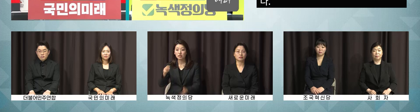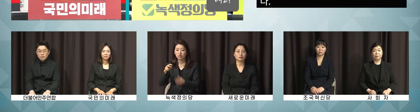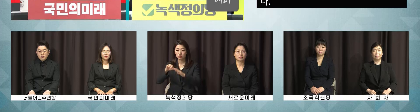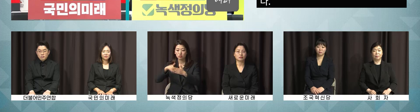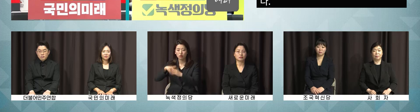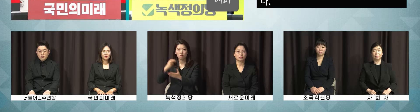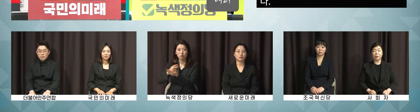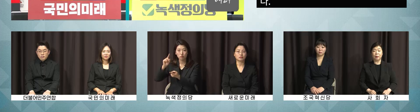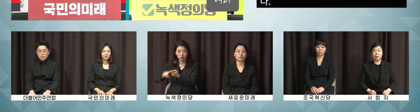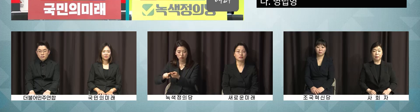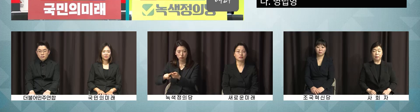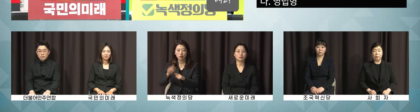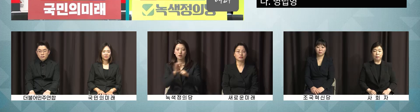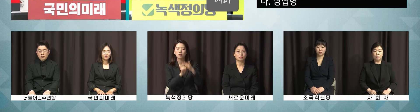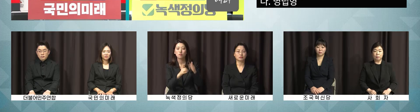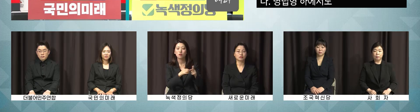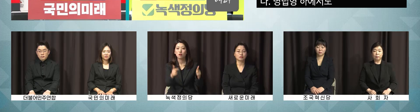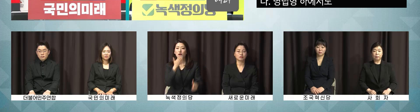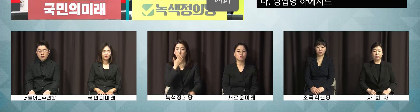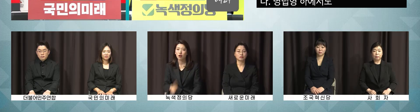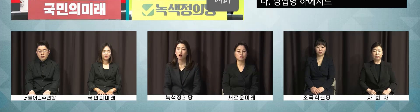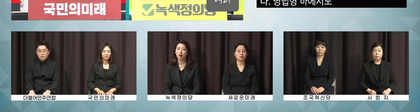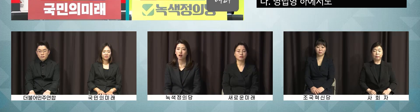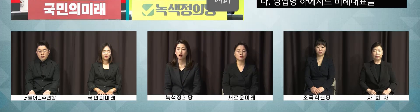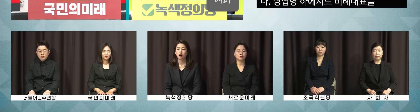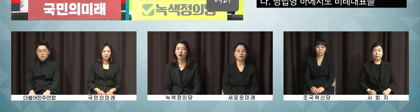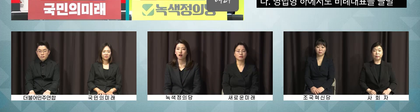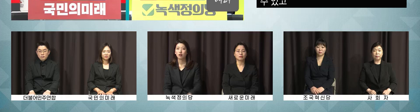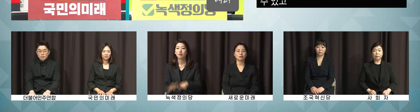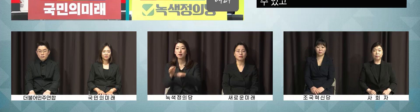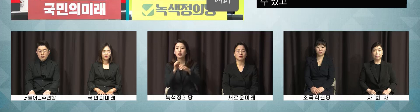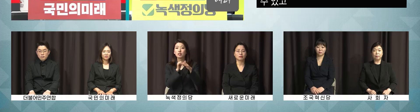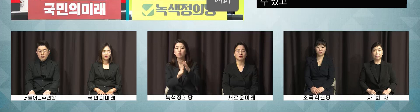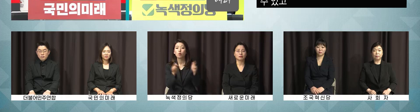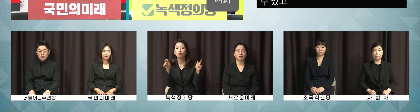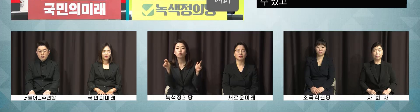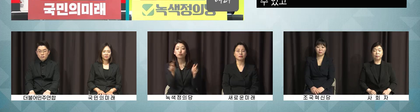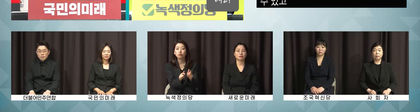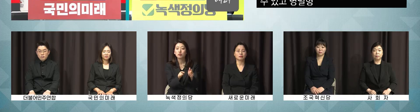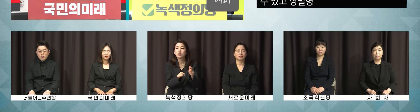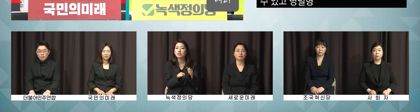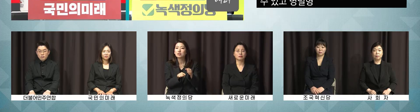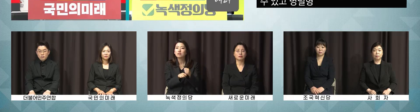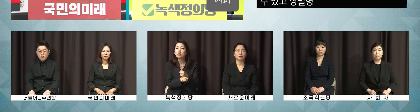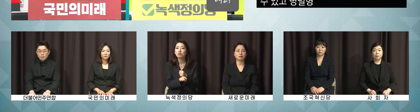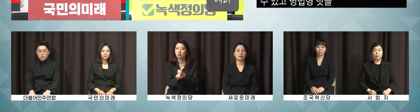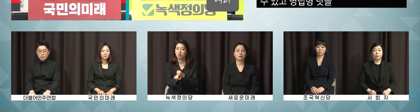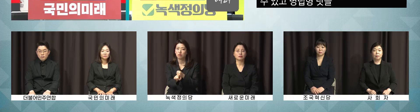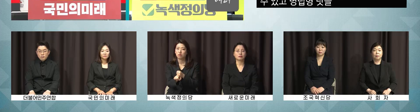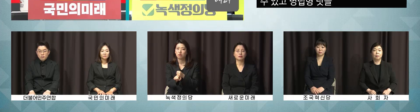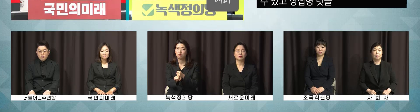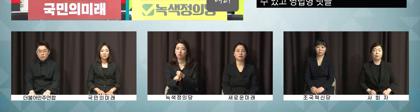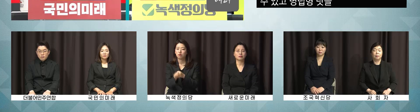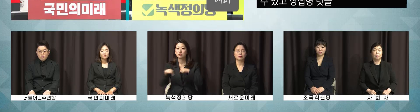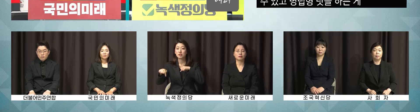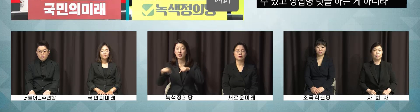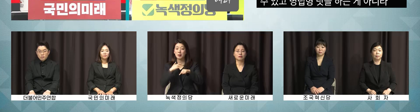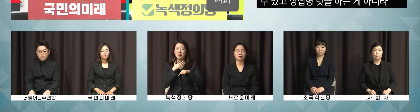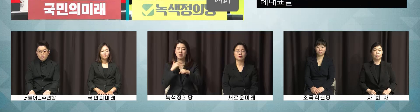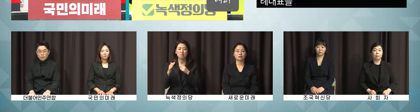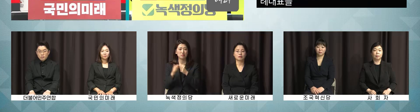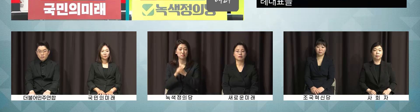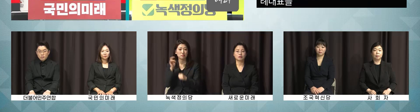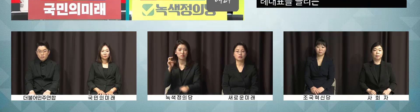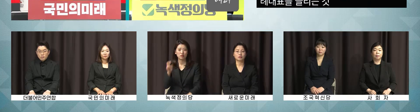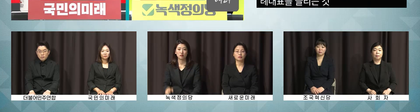있고요. 병립형이나 연동형이라 물을 타실 문제가 아니라 비례대표를 줄여야 된다라고 얘기하시는 것 자체가 정치 혐오에 기반한 거